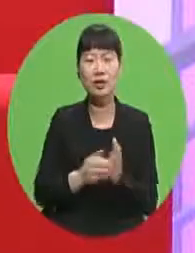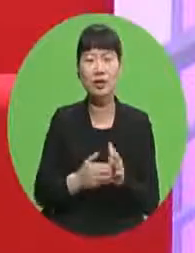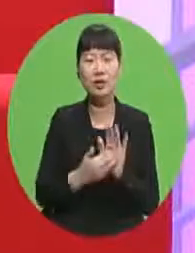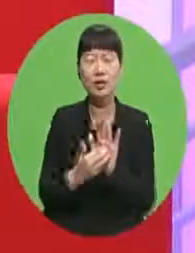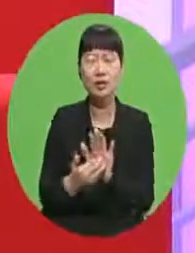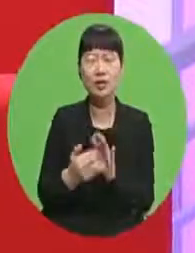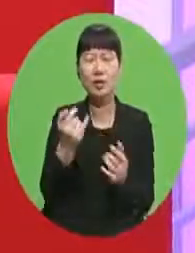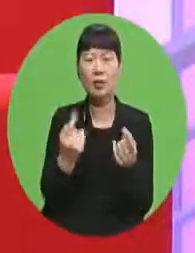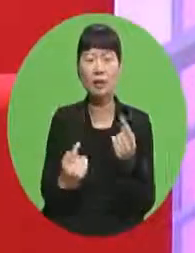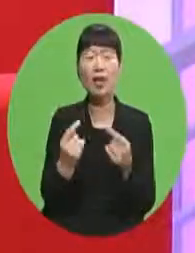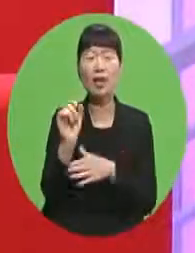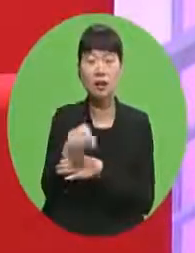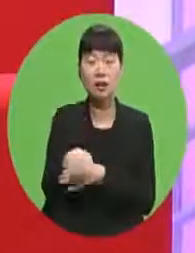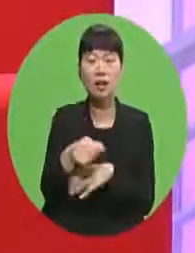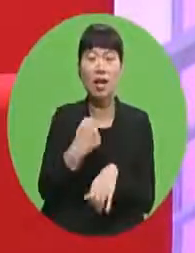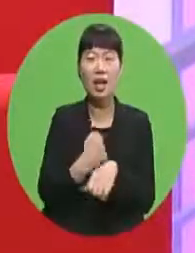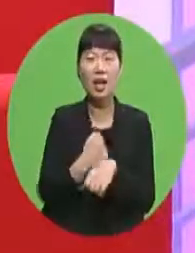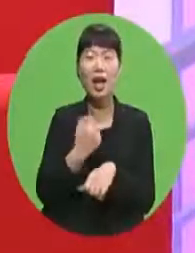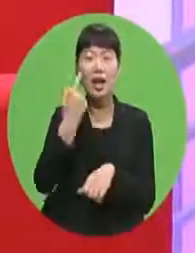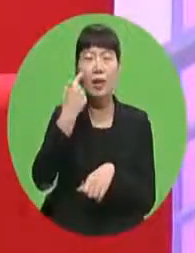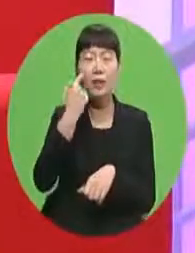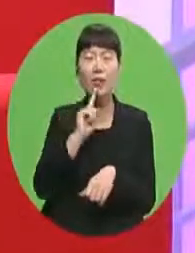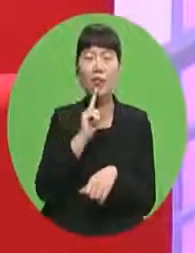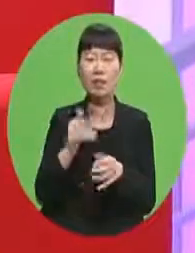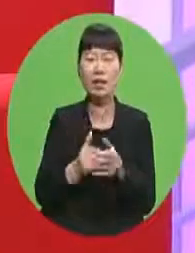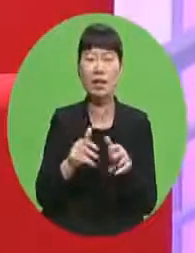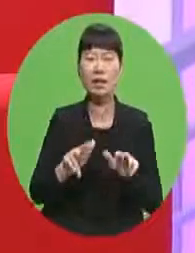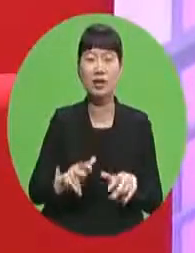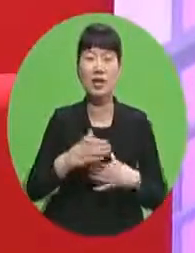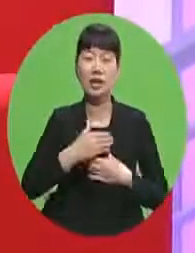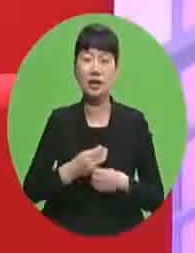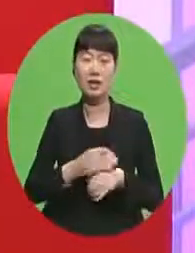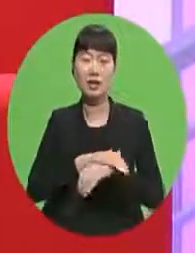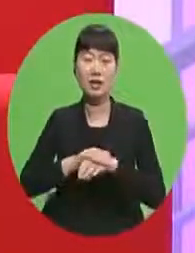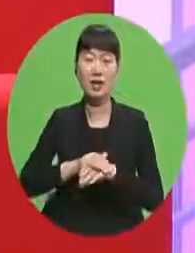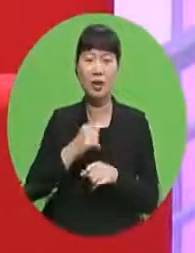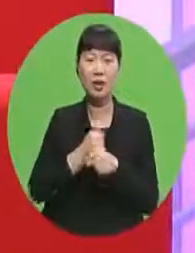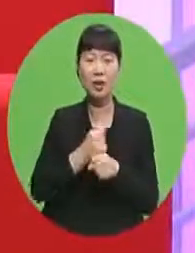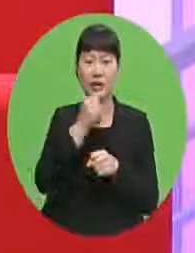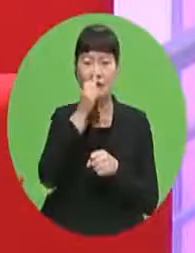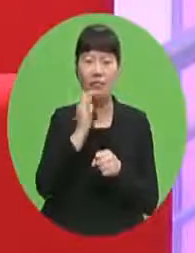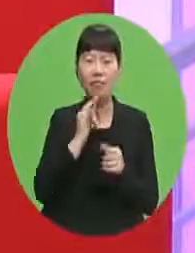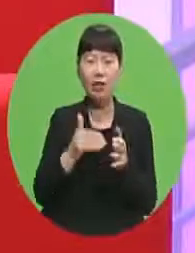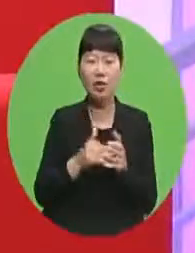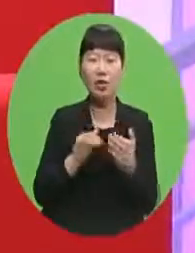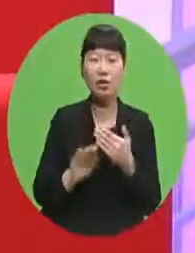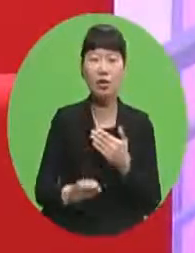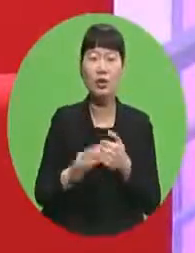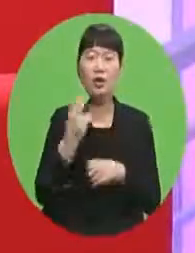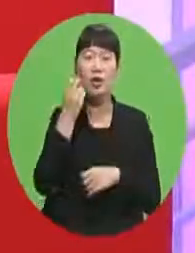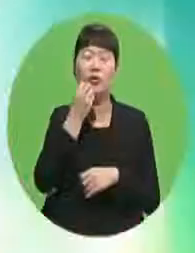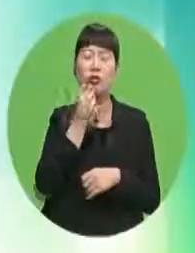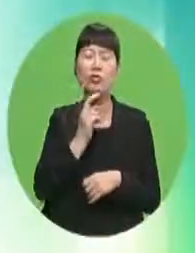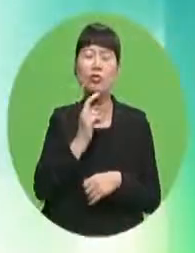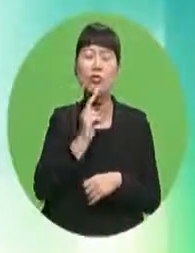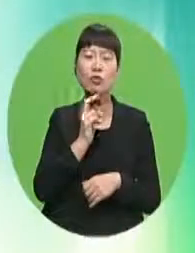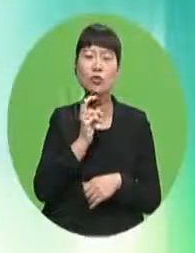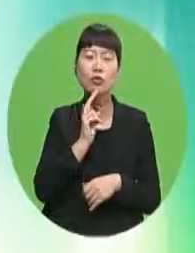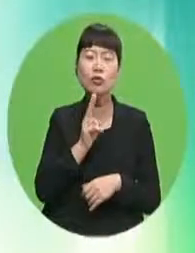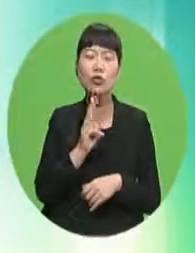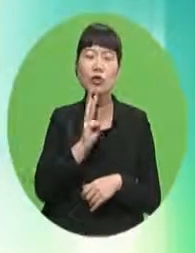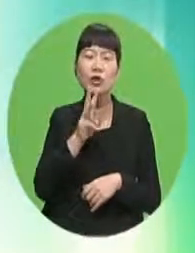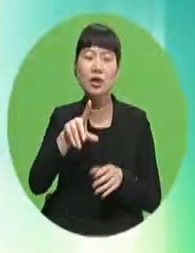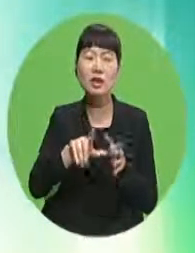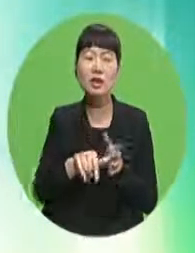좀 들어줘라 이렇게 이제 얘기들을 하고 있고요. 요게 이제 안정되게 잘 만들어지고 나면 이제 두 돌에서 세돌요 때는요,